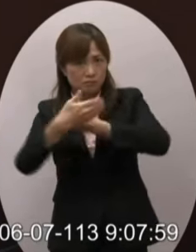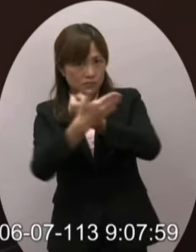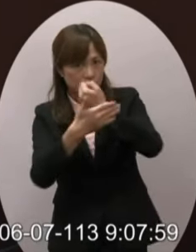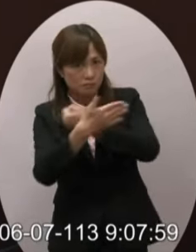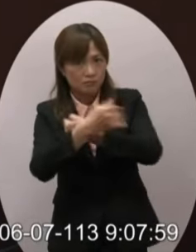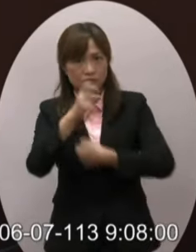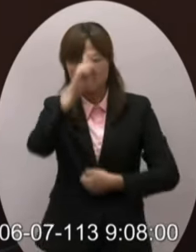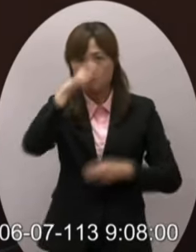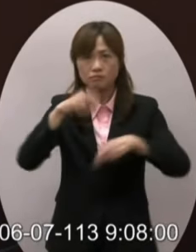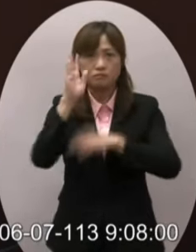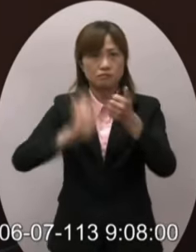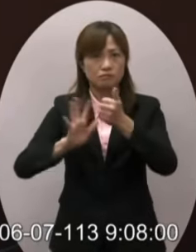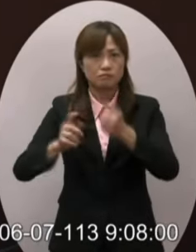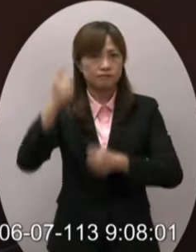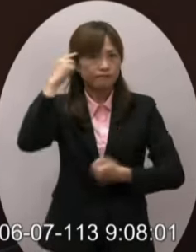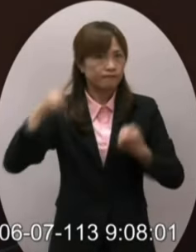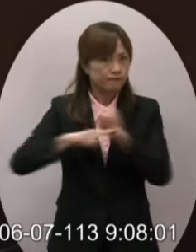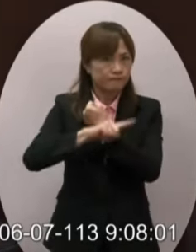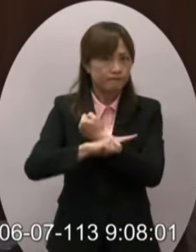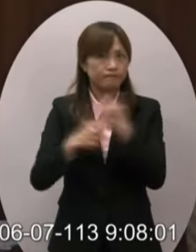纳入考量。谢谢。